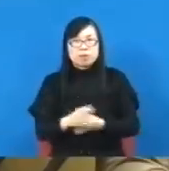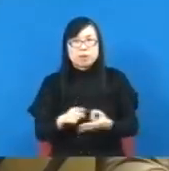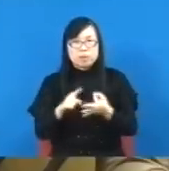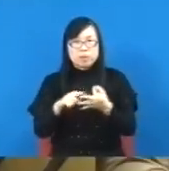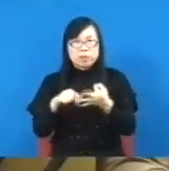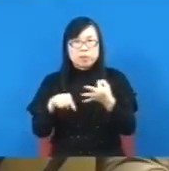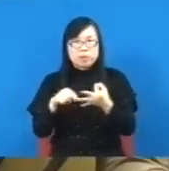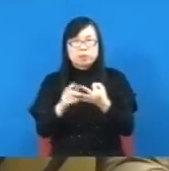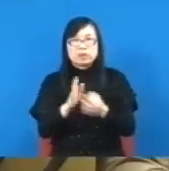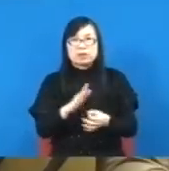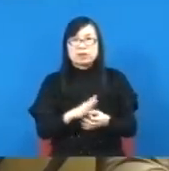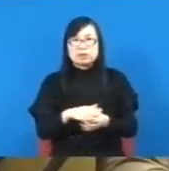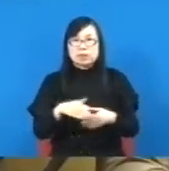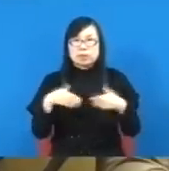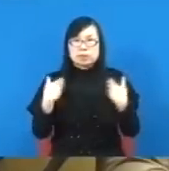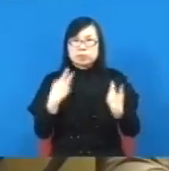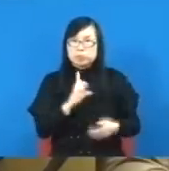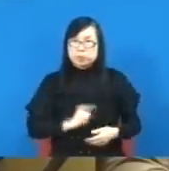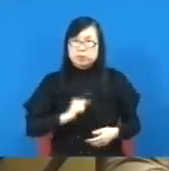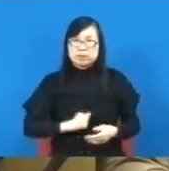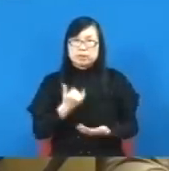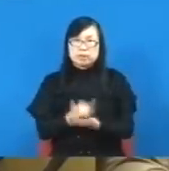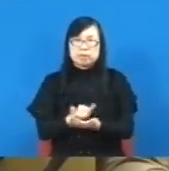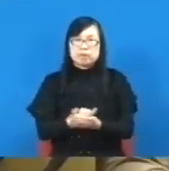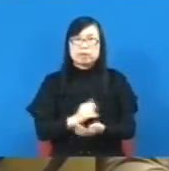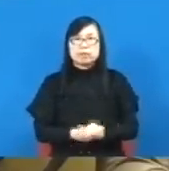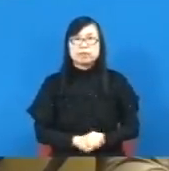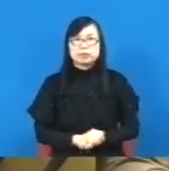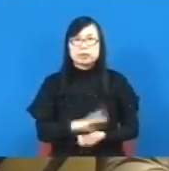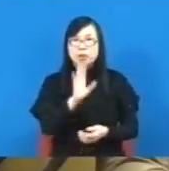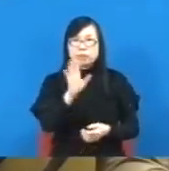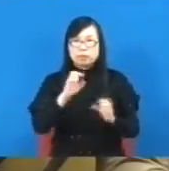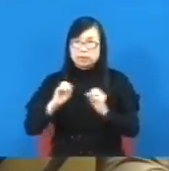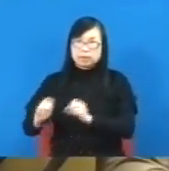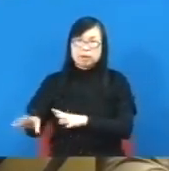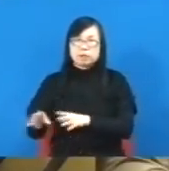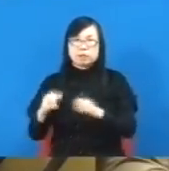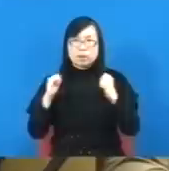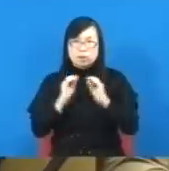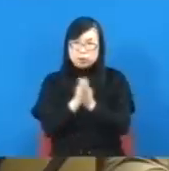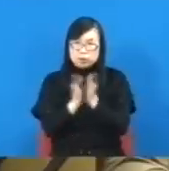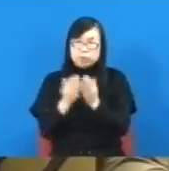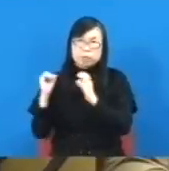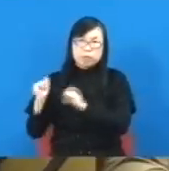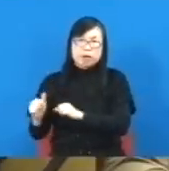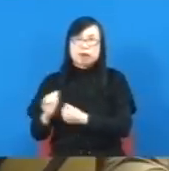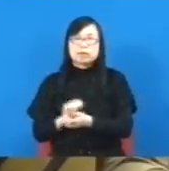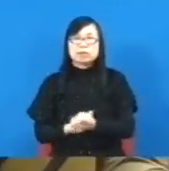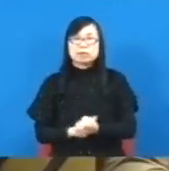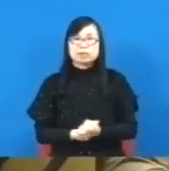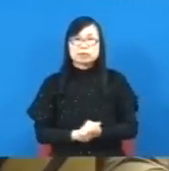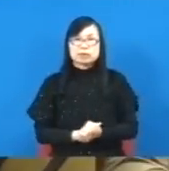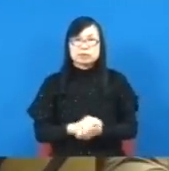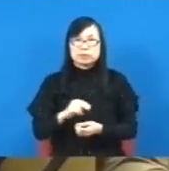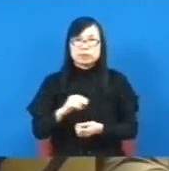係個咁，佢話我唔掉書包，你咪即係串啊温總。 嗯， 就係、是、啊，你温家寶講嘅嘢，成日